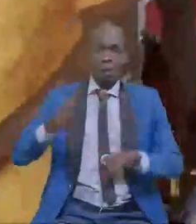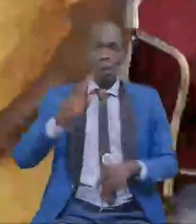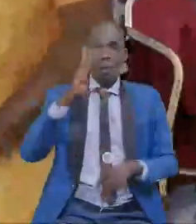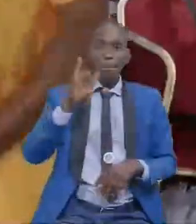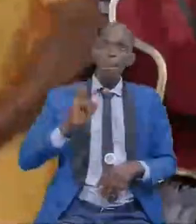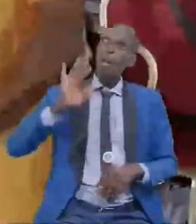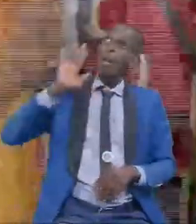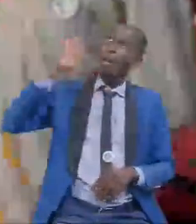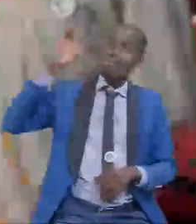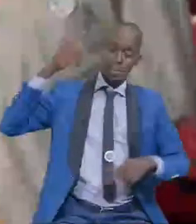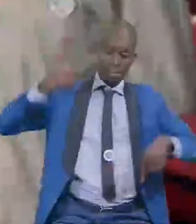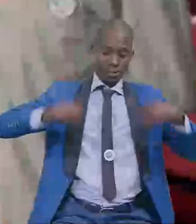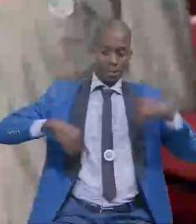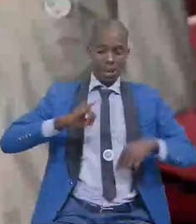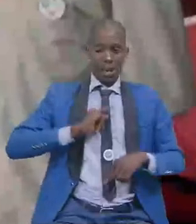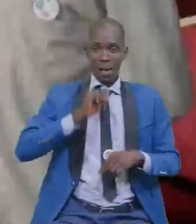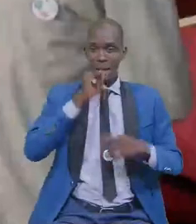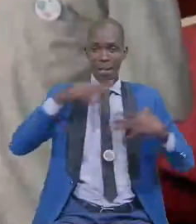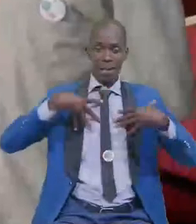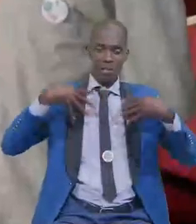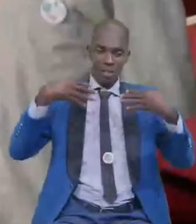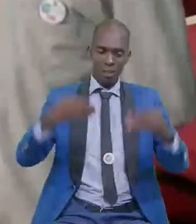Passez, Maître Jésus, nous sommes guéris.